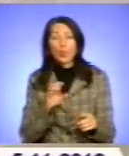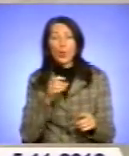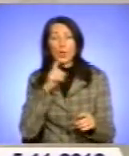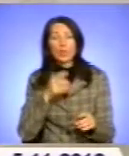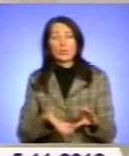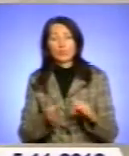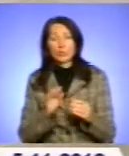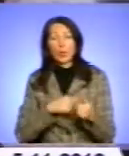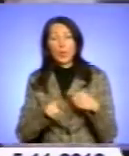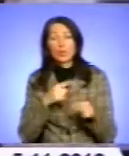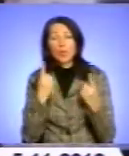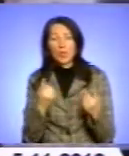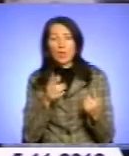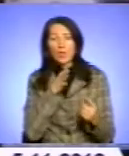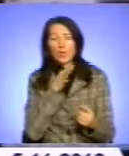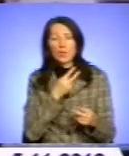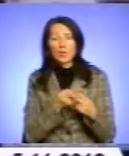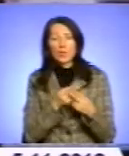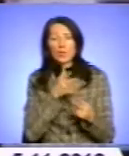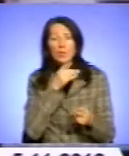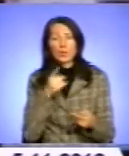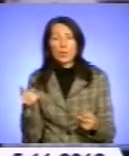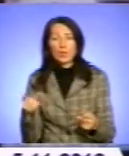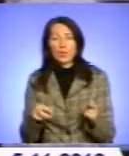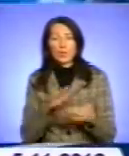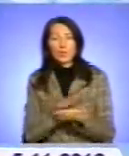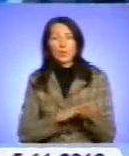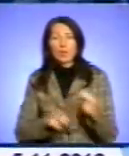чималим в'язничним терміном. Триває розслідування.